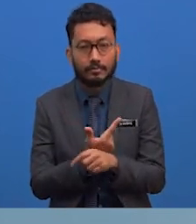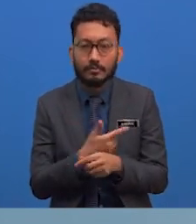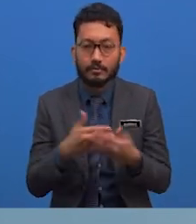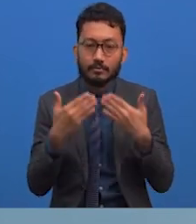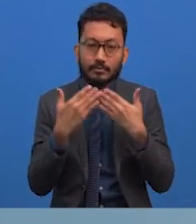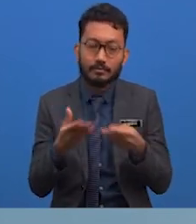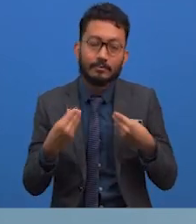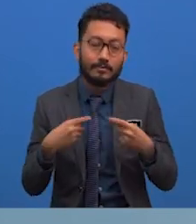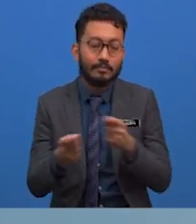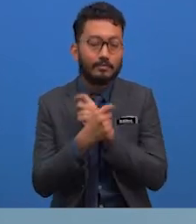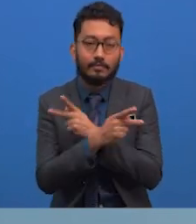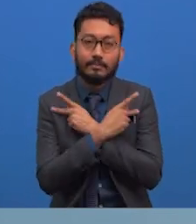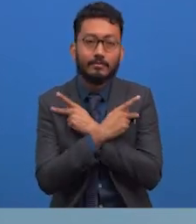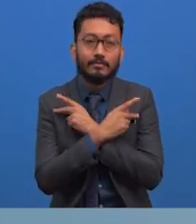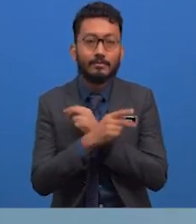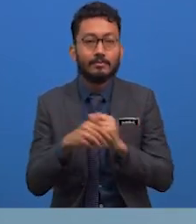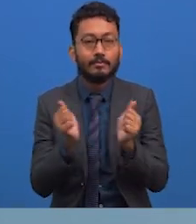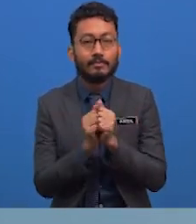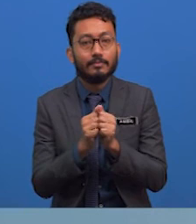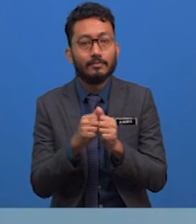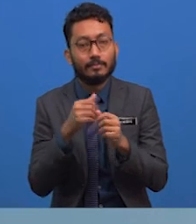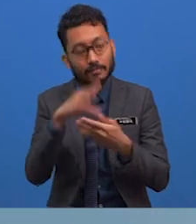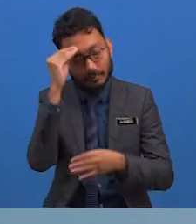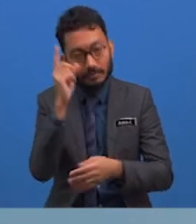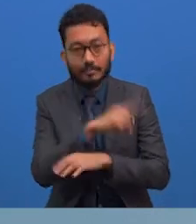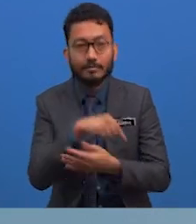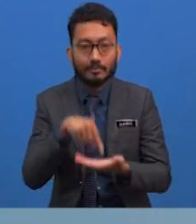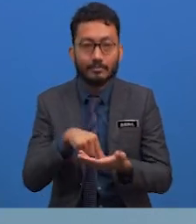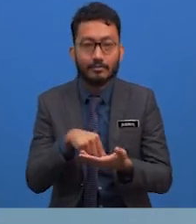mengikuti pembelajaran hari ini. Cikgu doakan